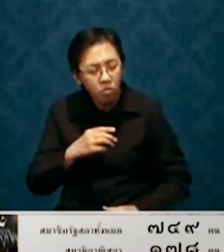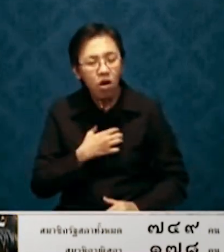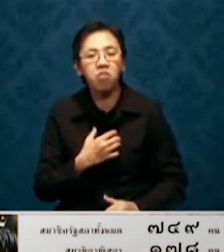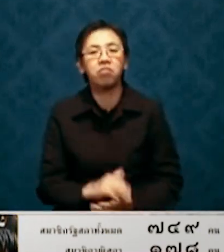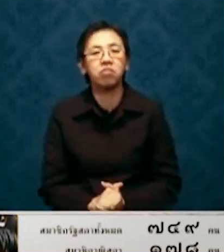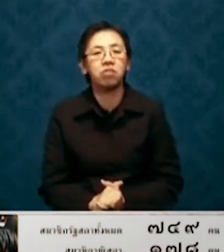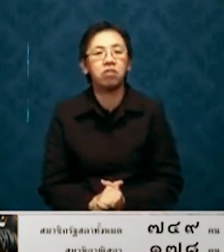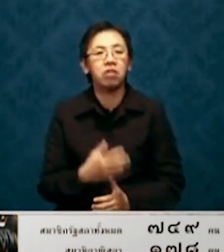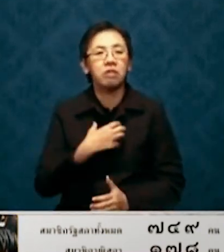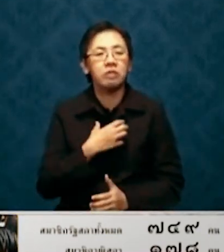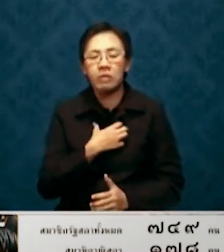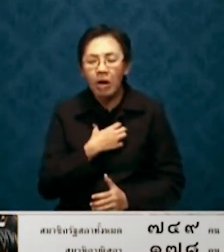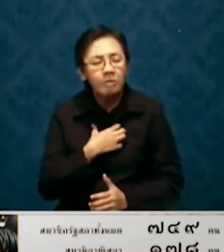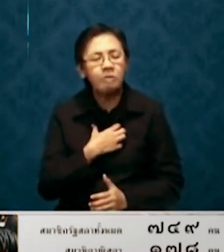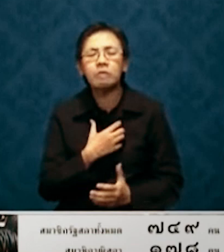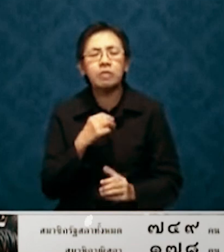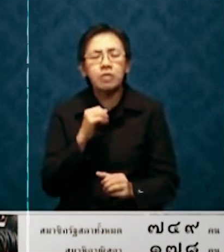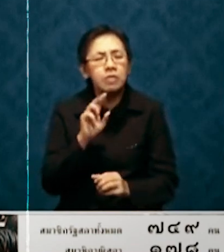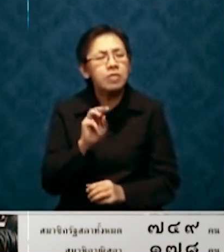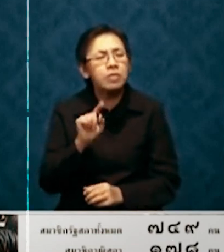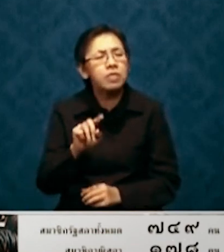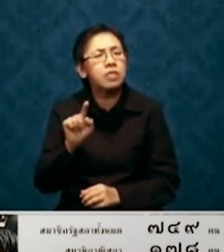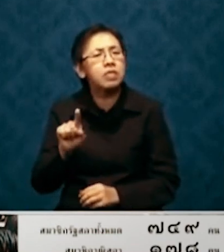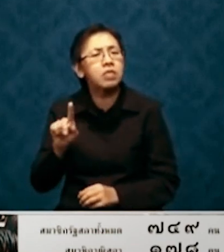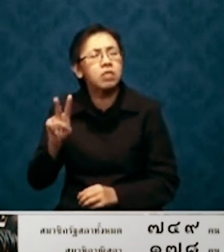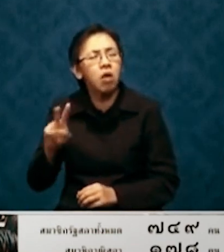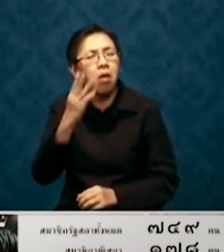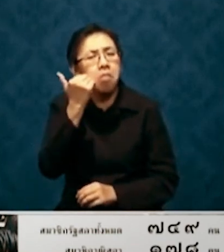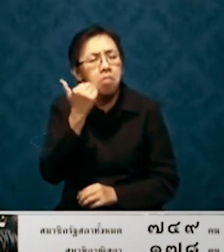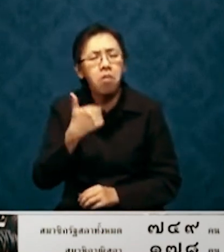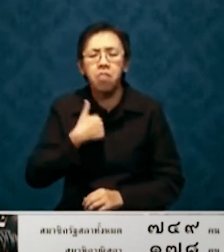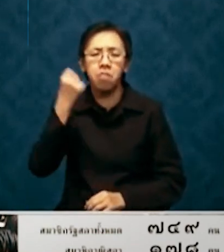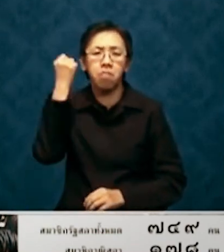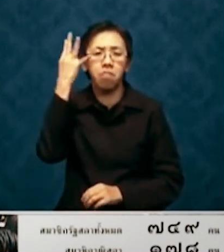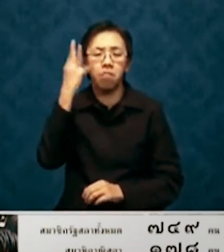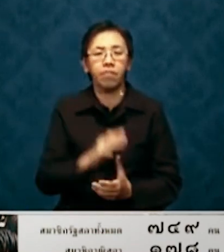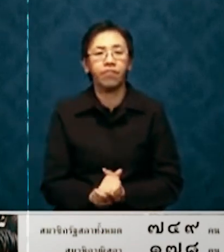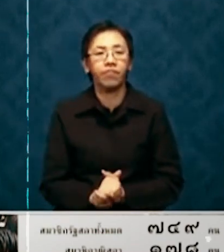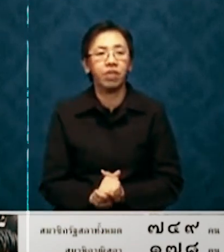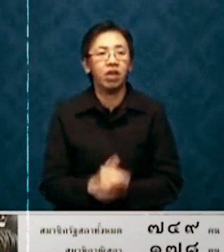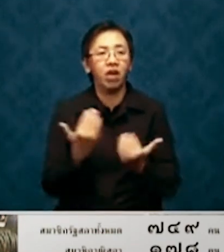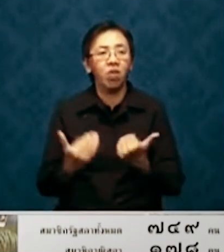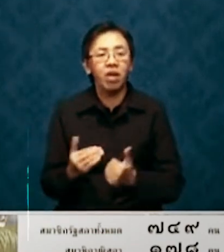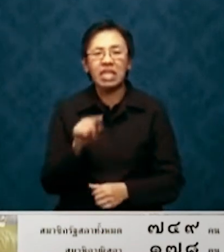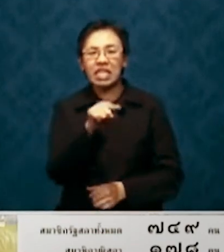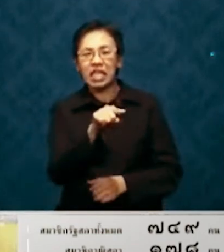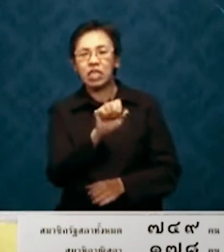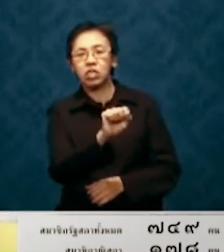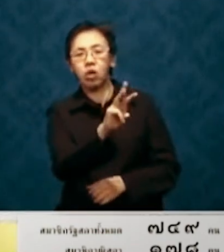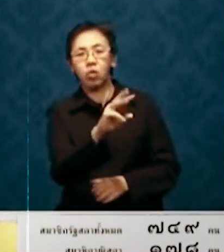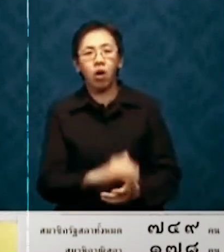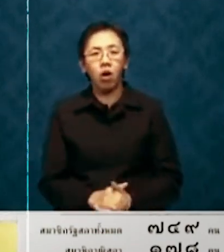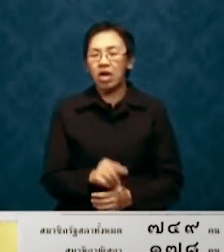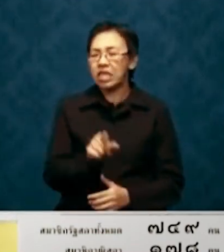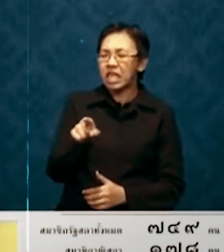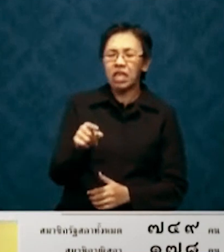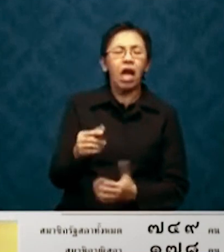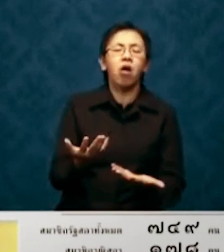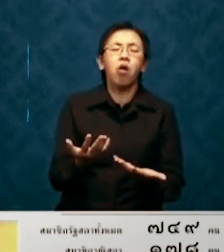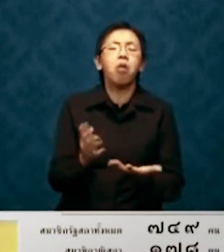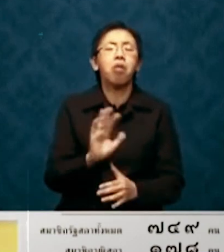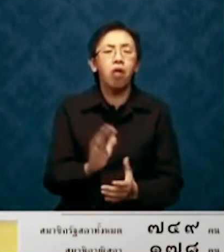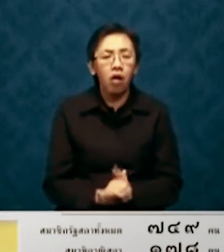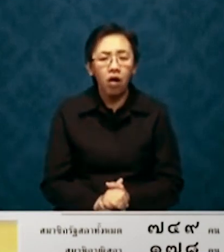ทำร้ายทำไมครับผมไม่เข้าใจวันนี้เนี่ยท่านไม่ต้องไปชี้ที่สบไม่ต้องมาชี้ที่คนฝั่งนี้ครับ